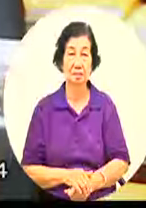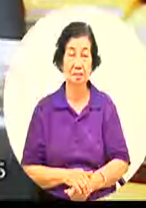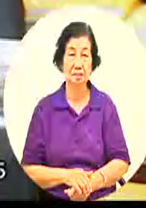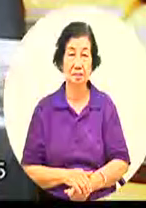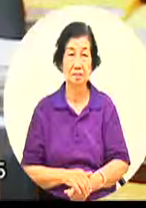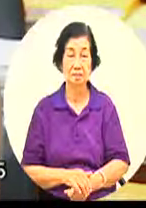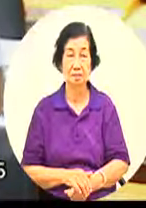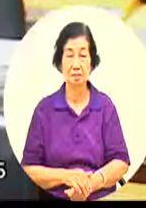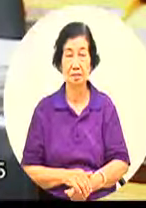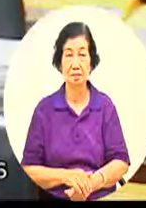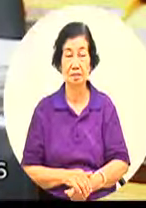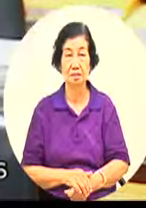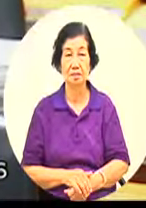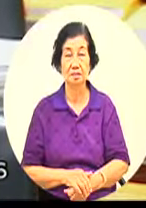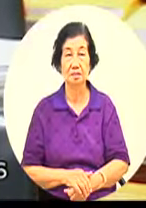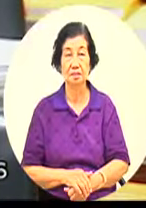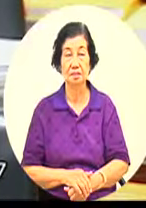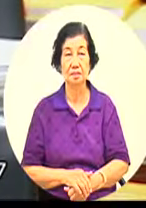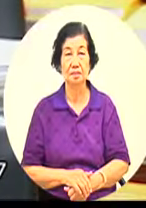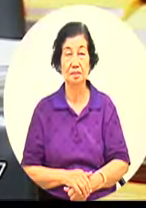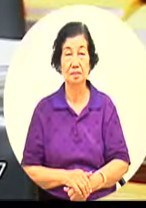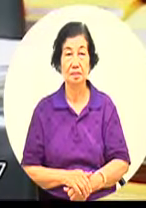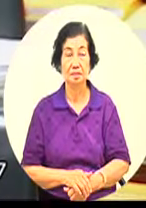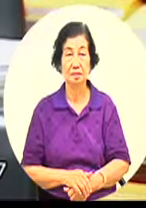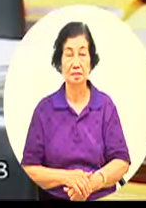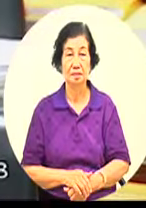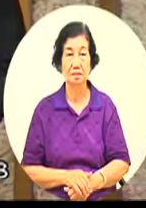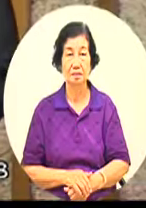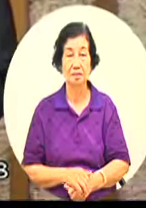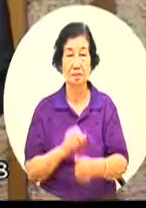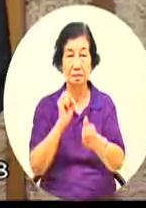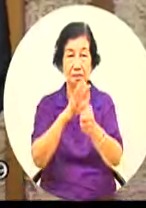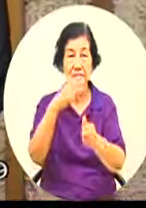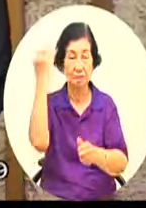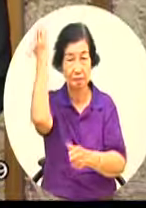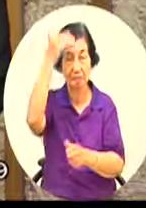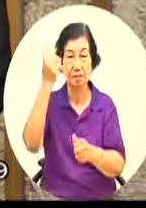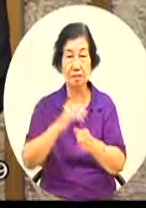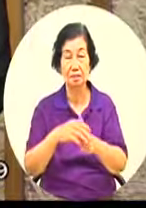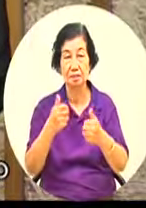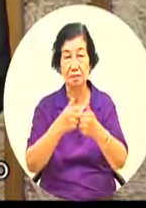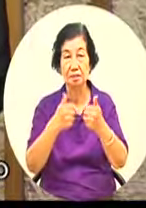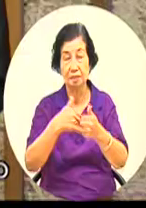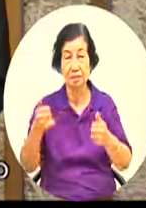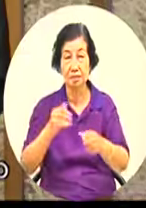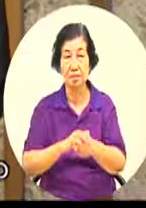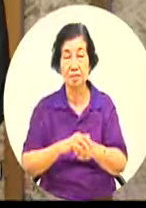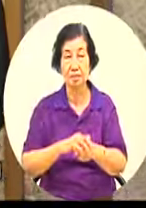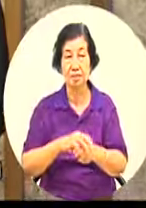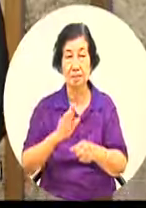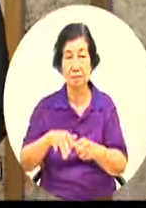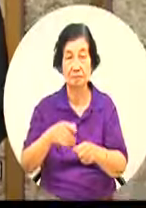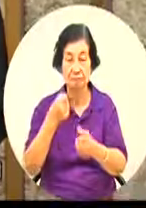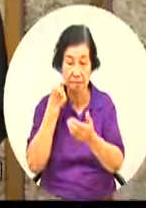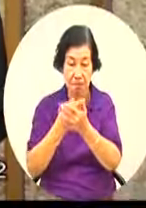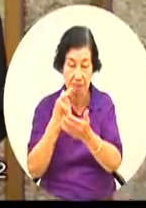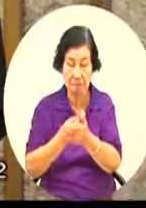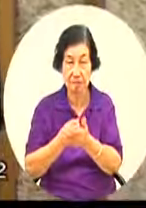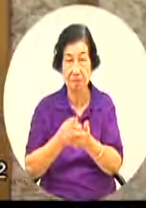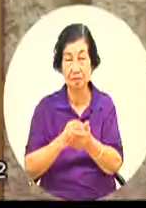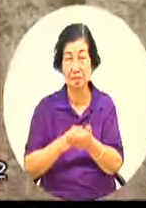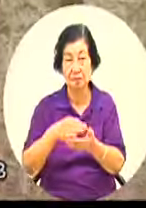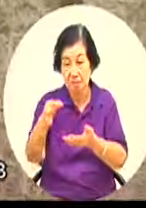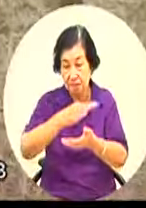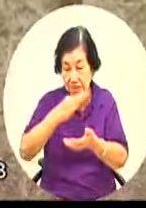谢谢主席，谢谢郑议员。跟郑议员报告，我们的费率是经过我们的费率委员会审议出